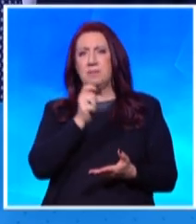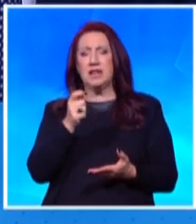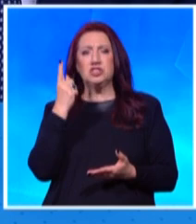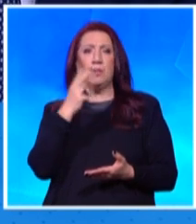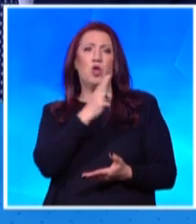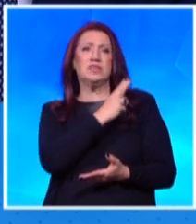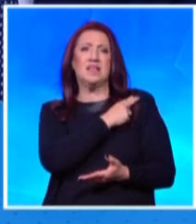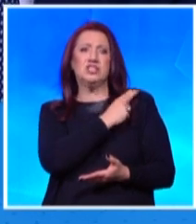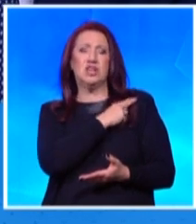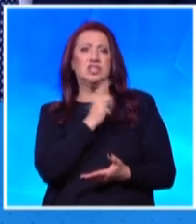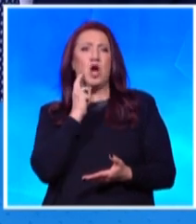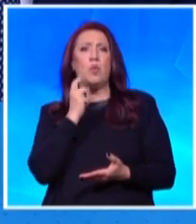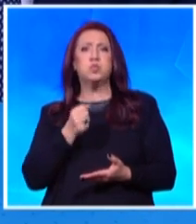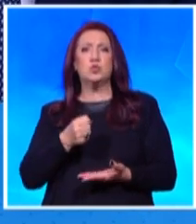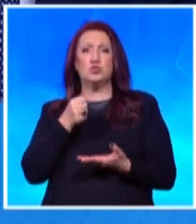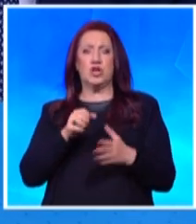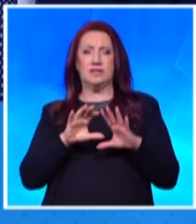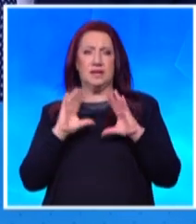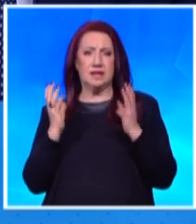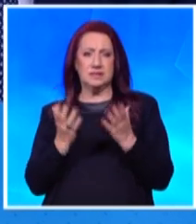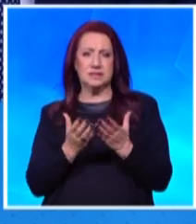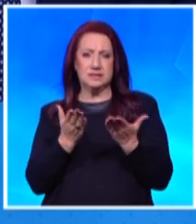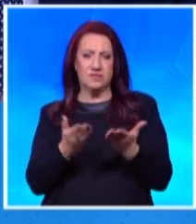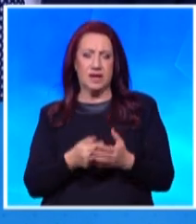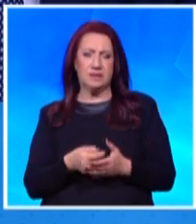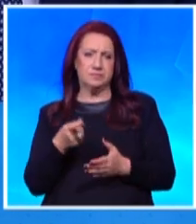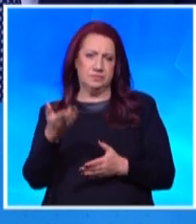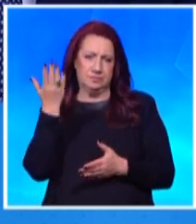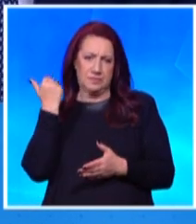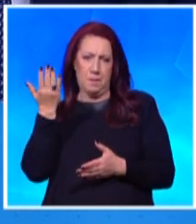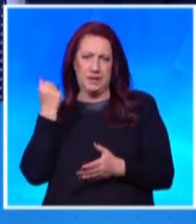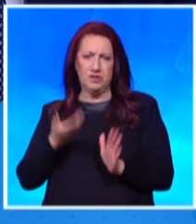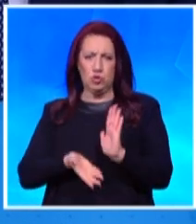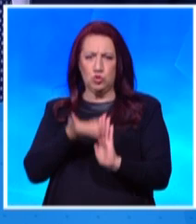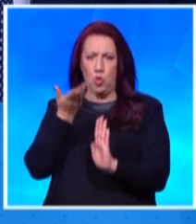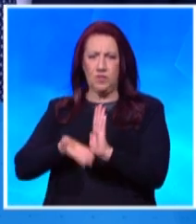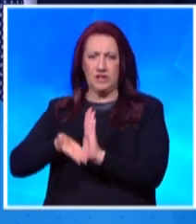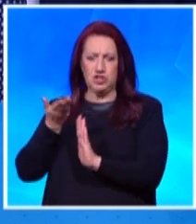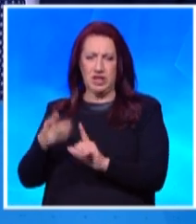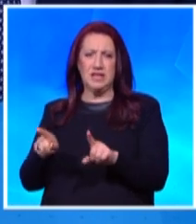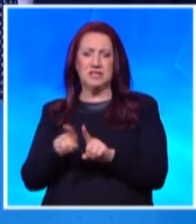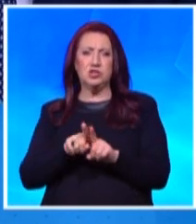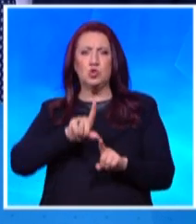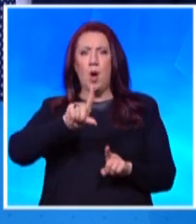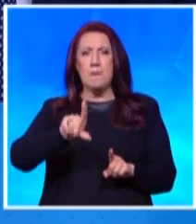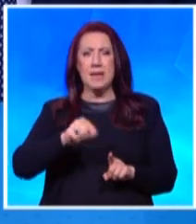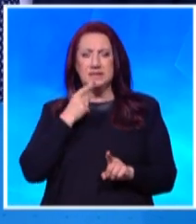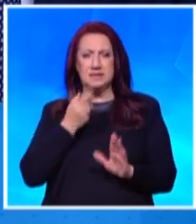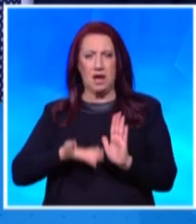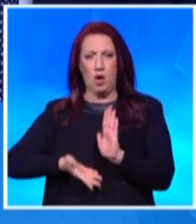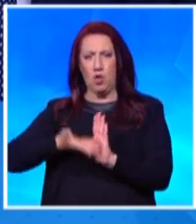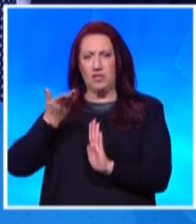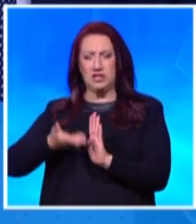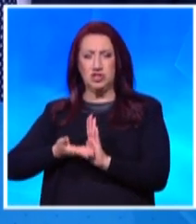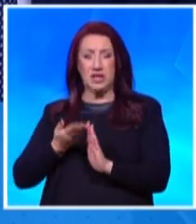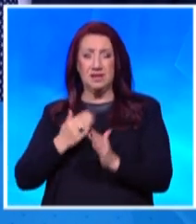били увеличавани изпреварващо с темпа спрямо инфлацията през последните години, както и пенсиите междувременно. Пенсиите са пораснали с над 90% за